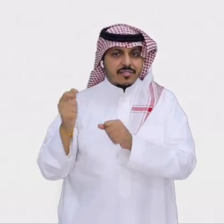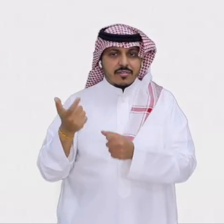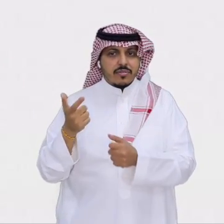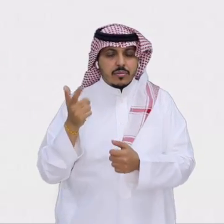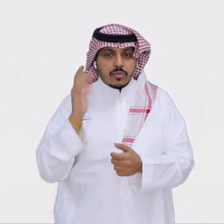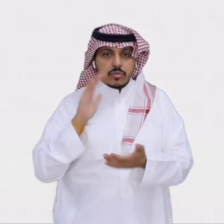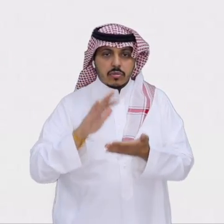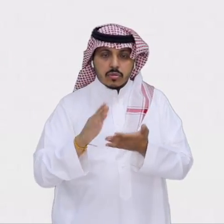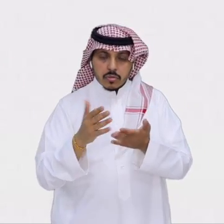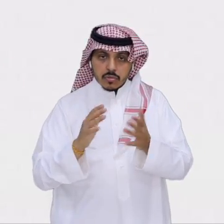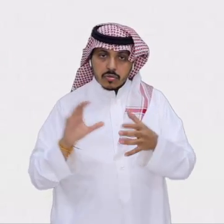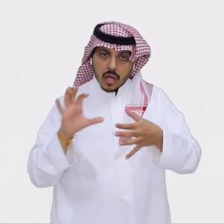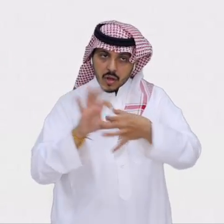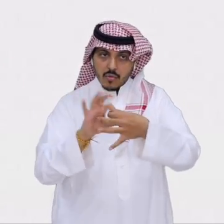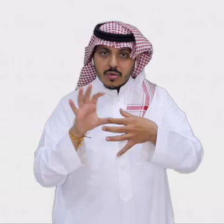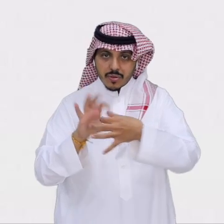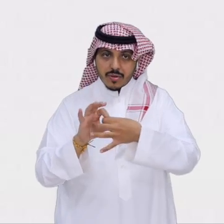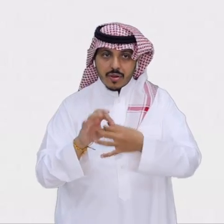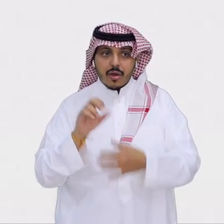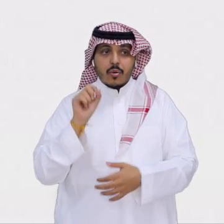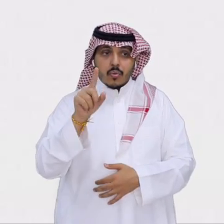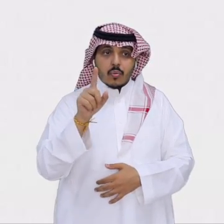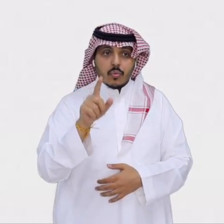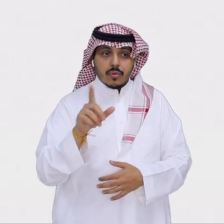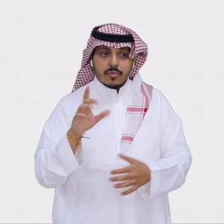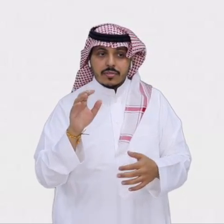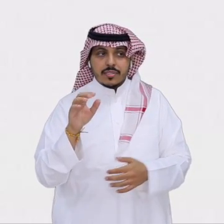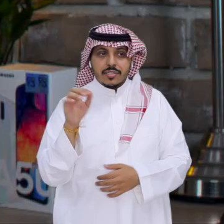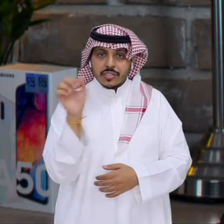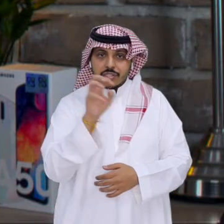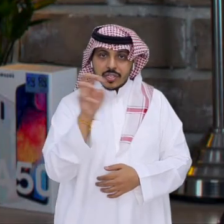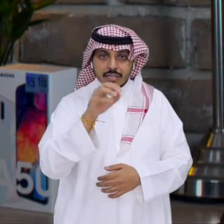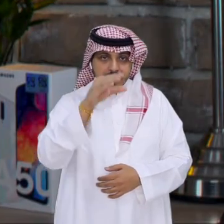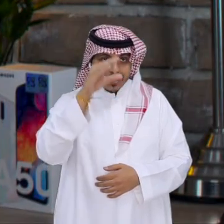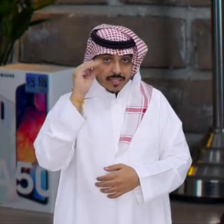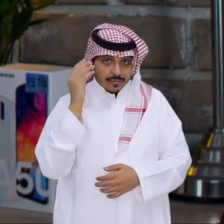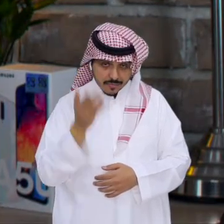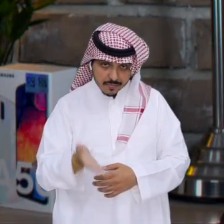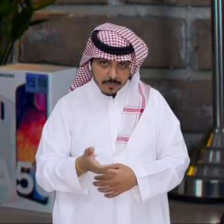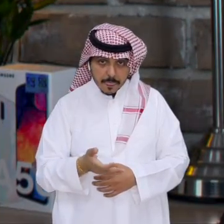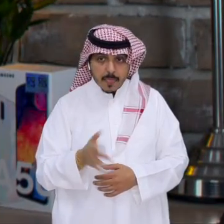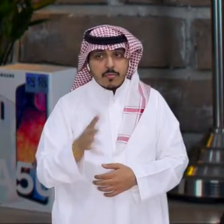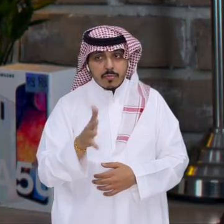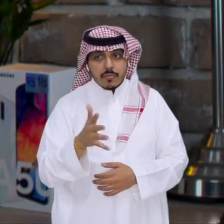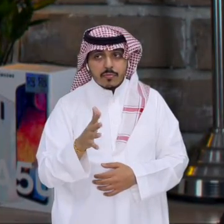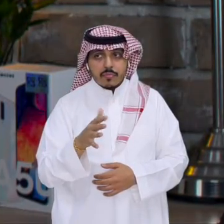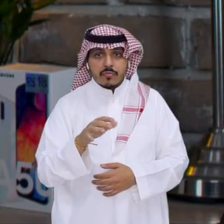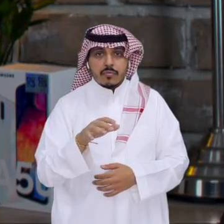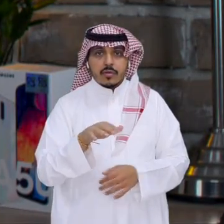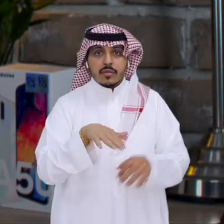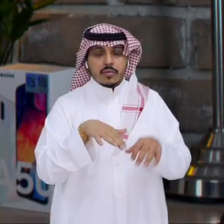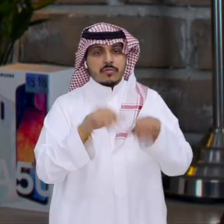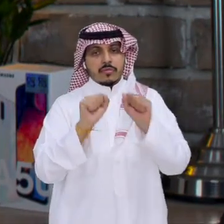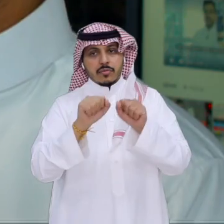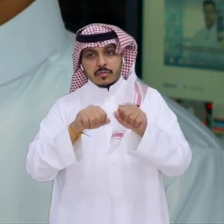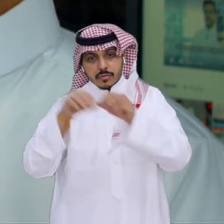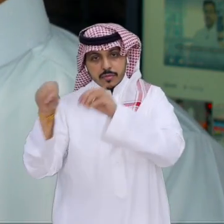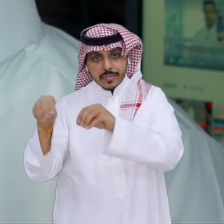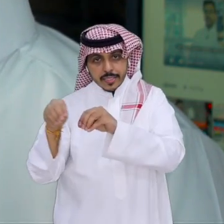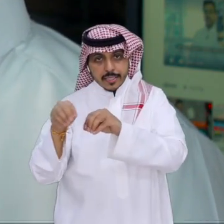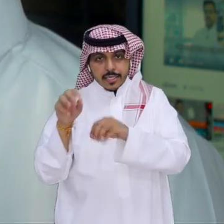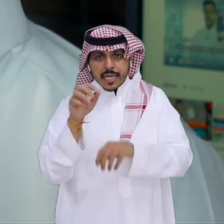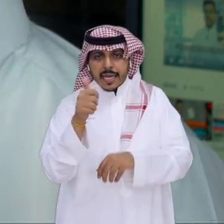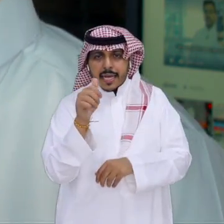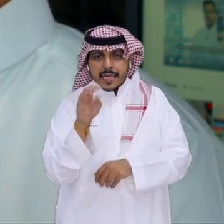مهم الجهاز قد ما يهم التعاون الاول اللي حيكون بينهم وبين سامسونج في معالج الاكسينس، ويمكن اكسينس يخرج خارج دائره سامسونج.